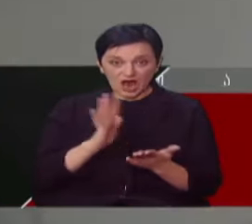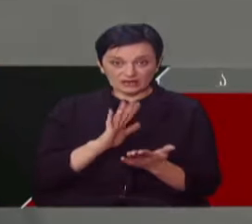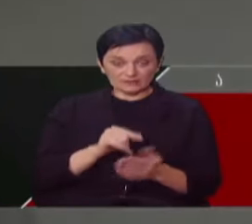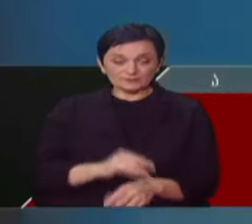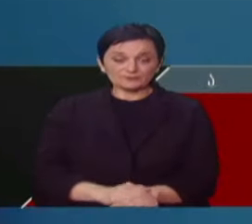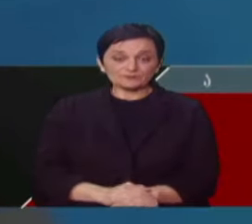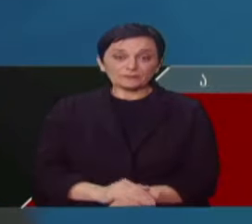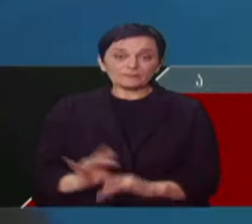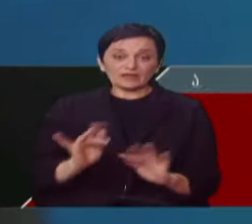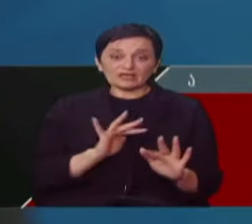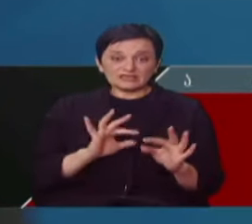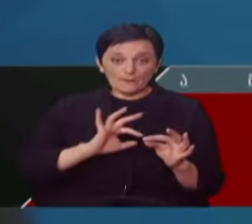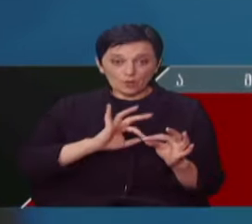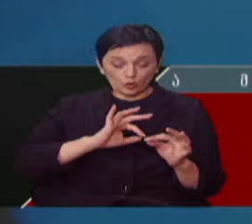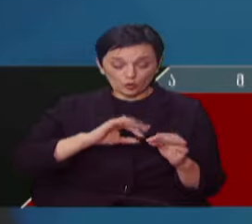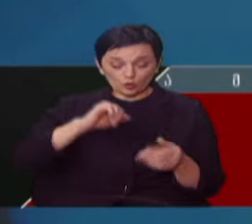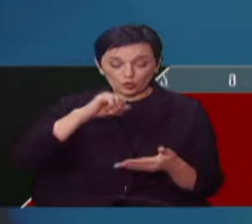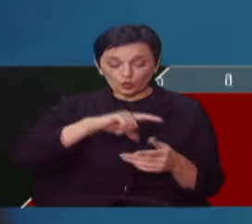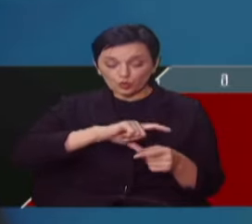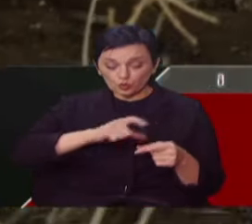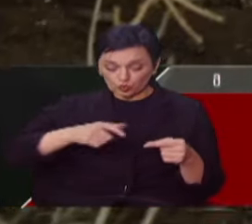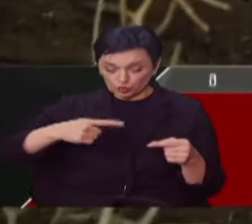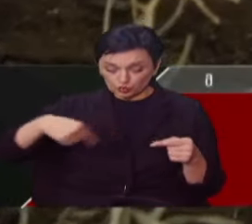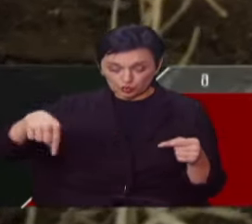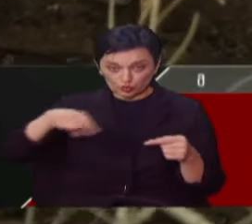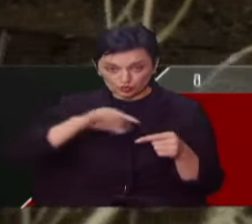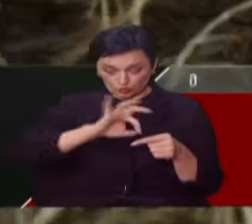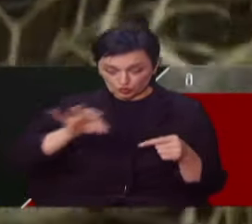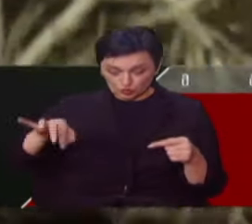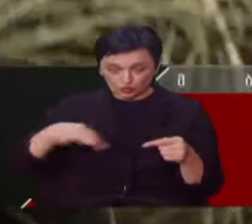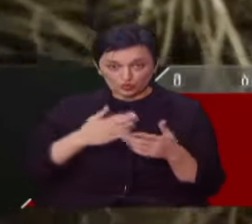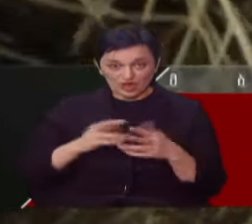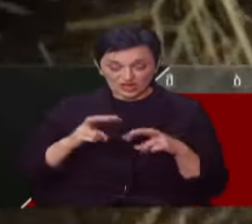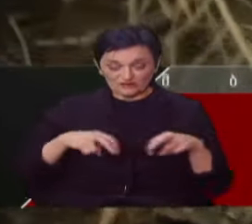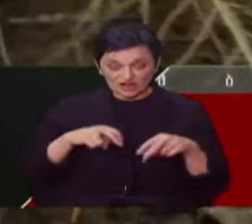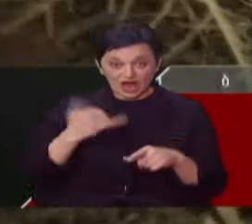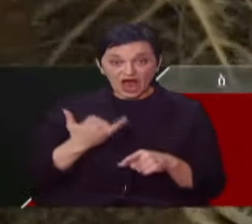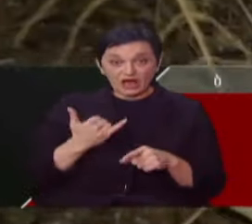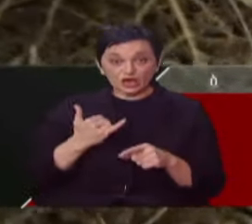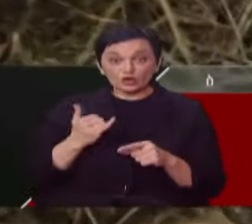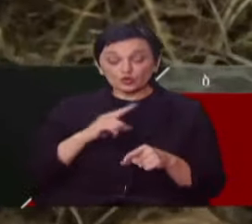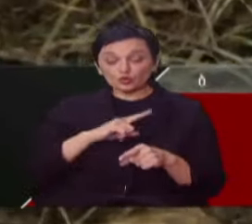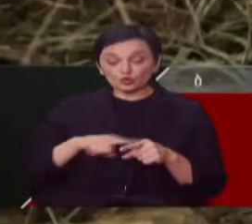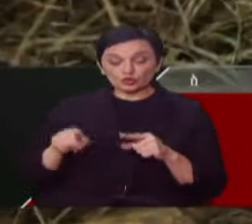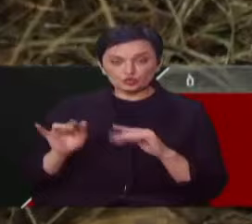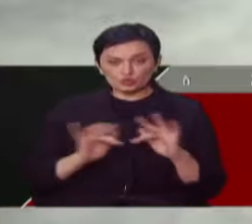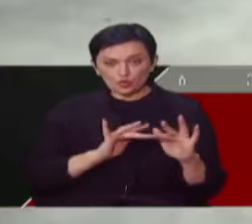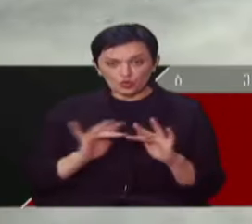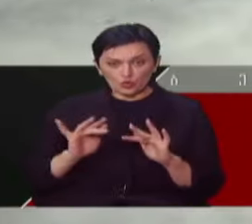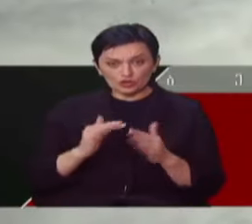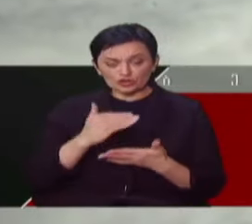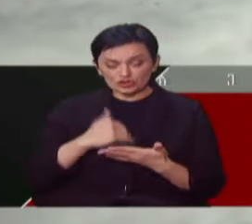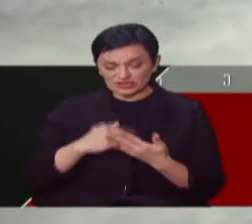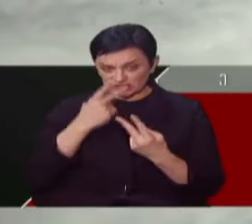saheobebi. Samokmedo ruka, clevis sahitu cu iarsebops, ahlageris or reagire bazia. Troul imokmede bisemtrovași,